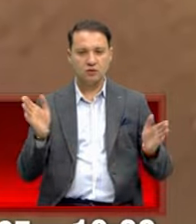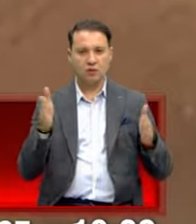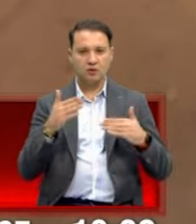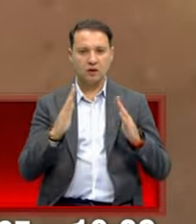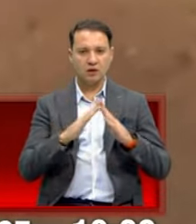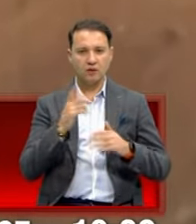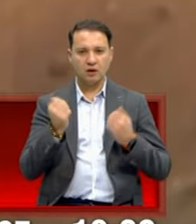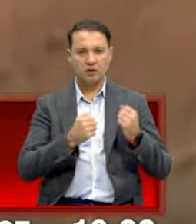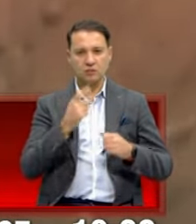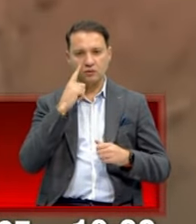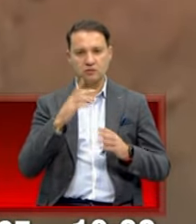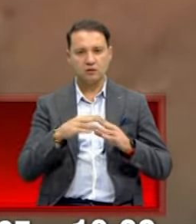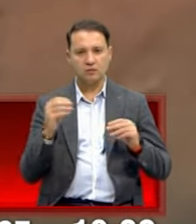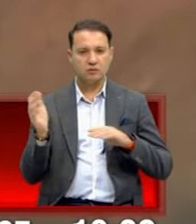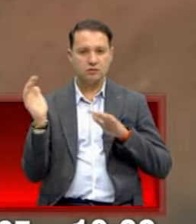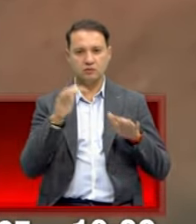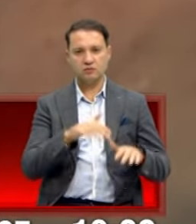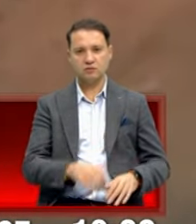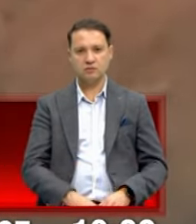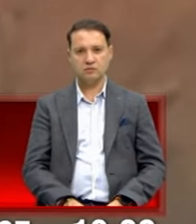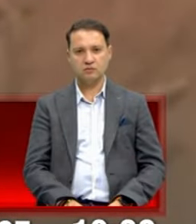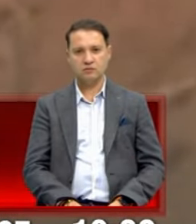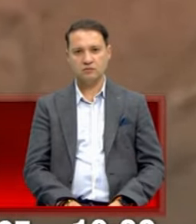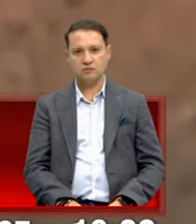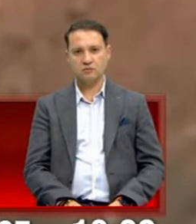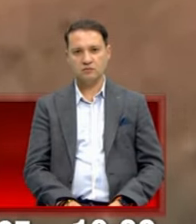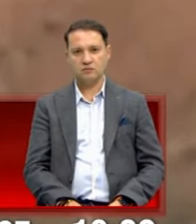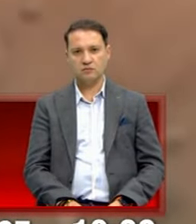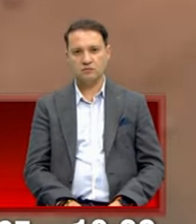Konteynerler ve araç gözden kayboldu.